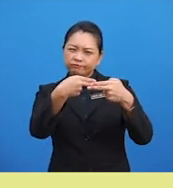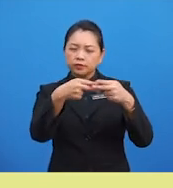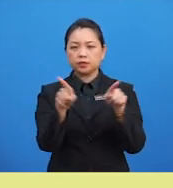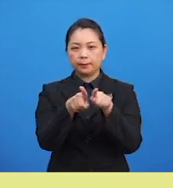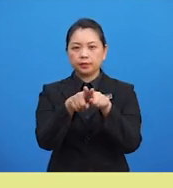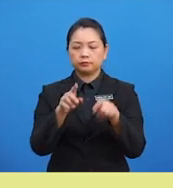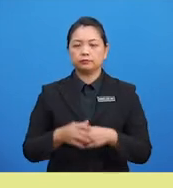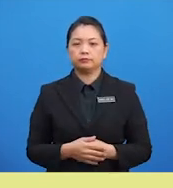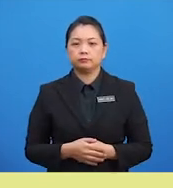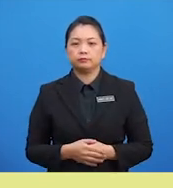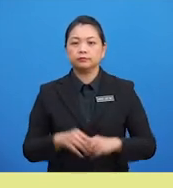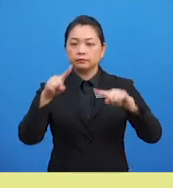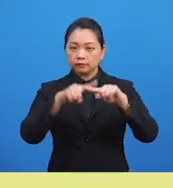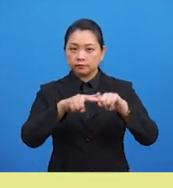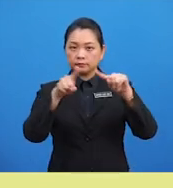Namun begitu,